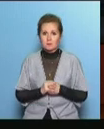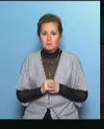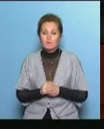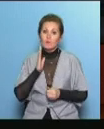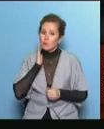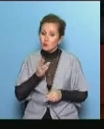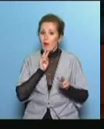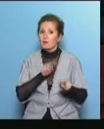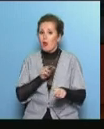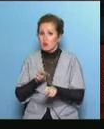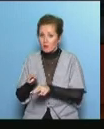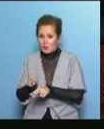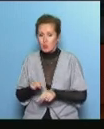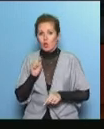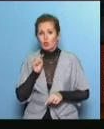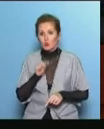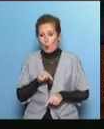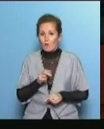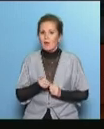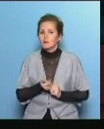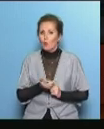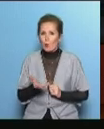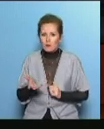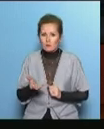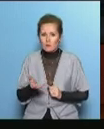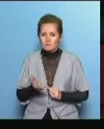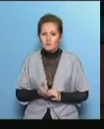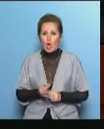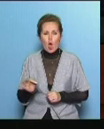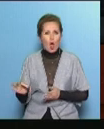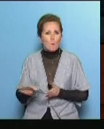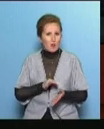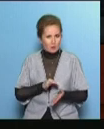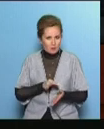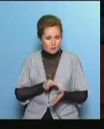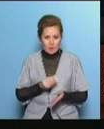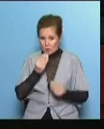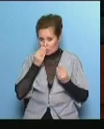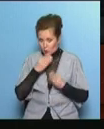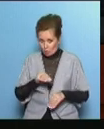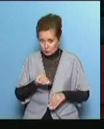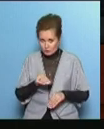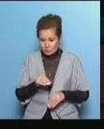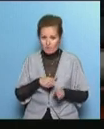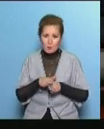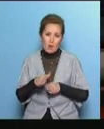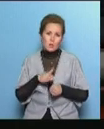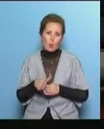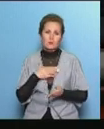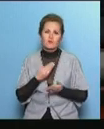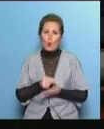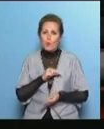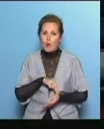будет контролировать то, насколько оперативно и качественно выполняют свою